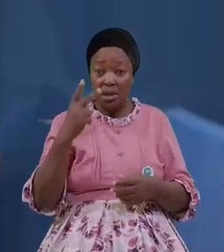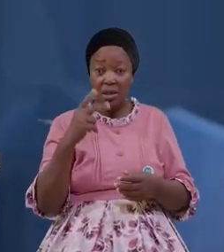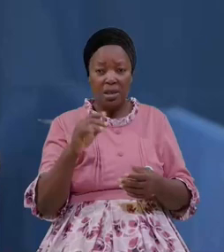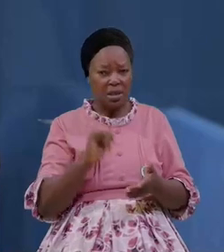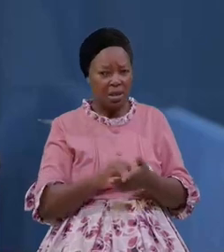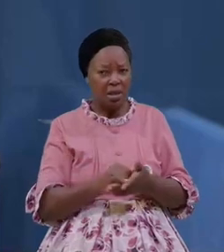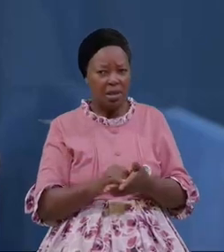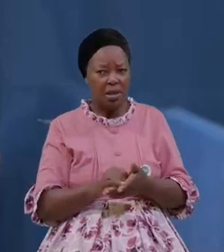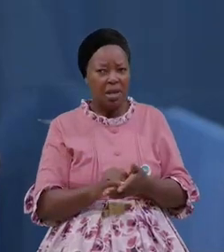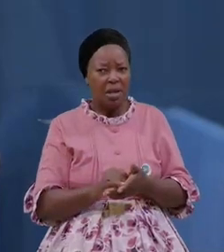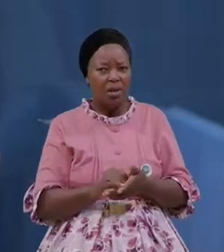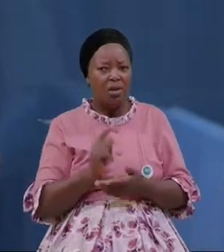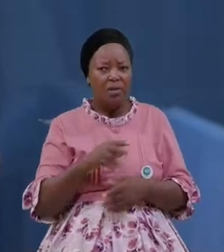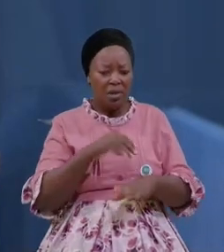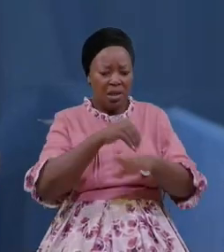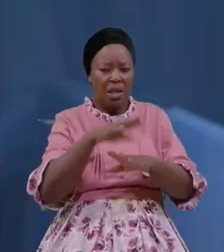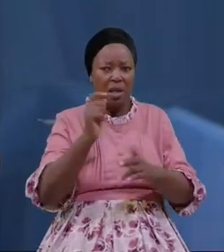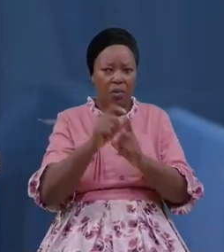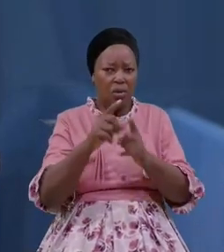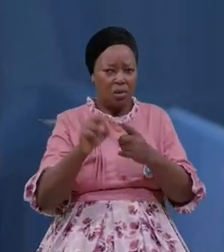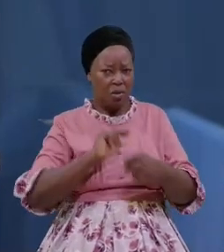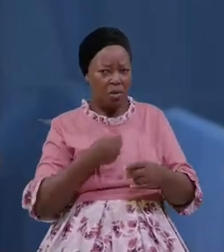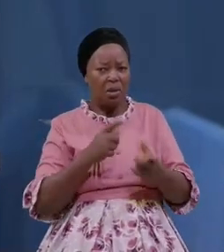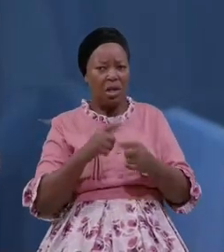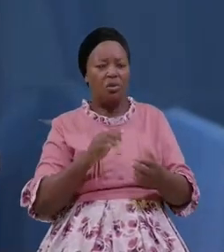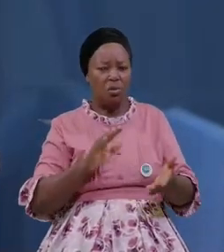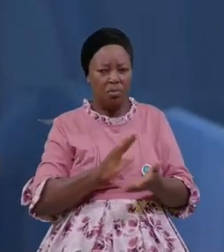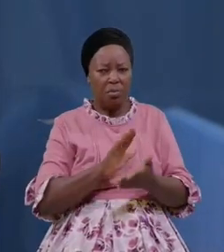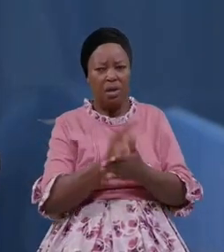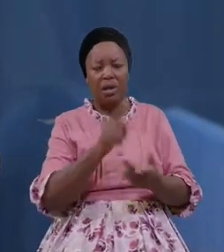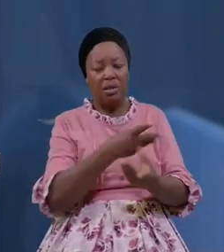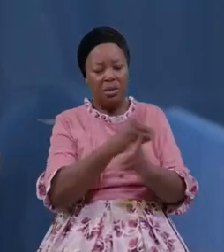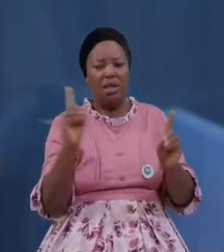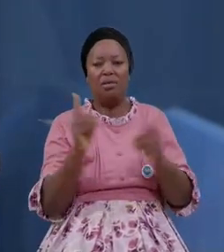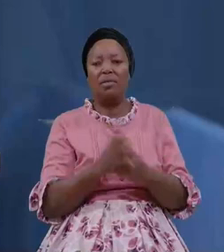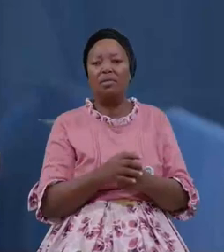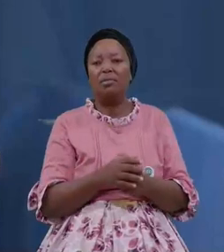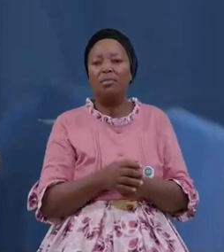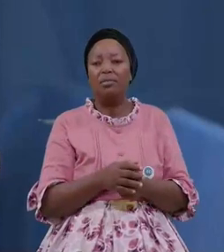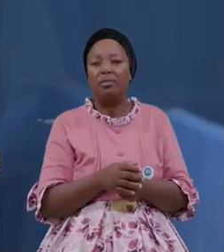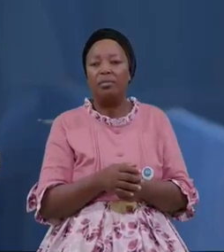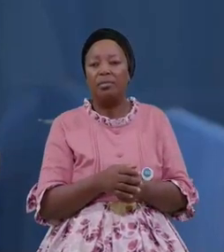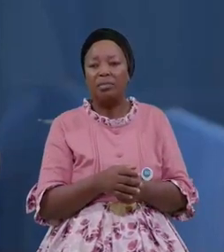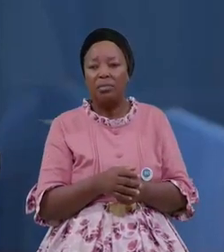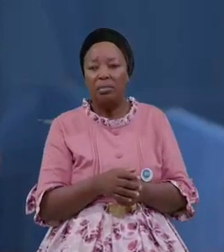avec ce mal làà vous serez délivré guérri ce